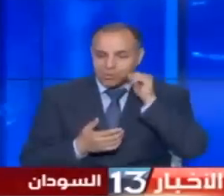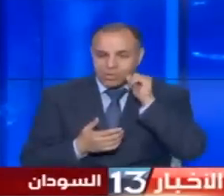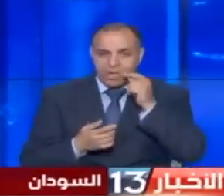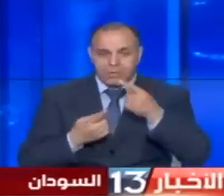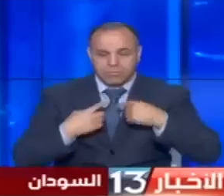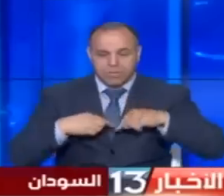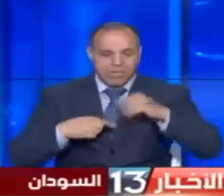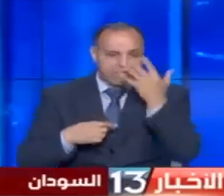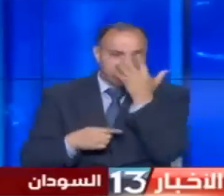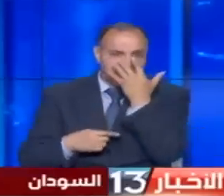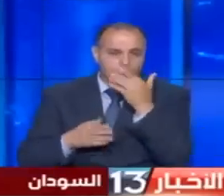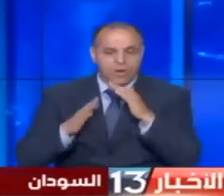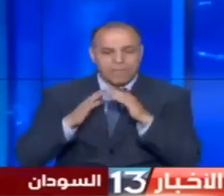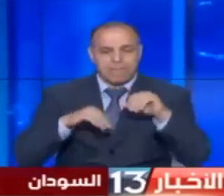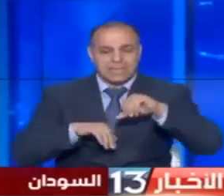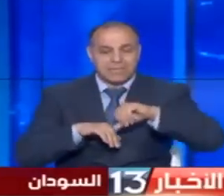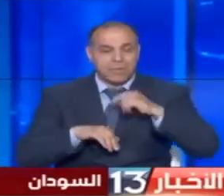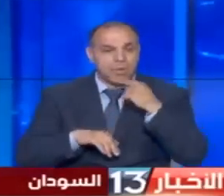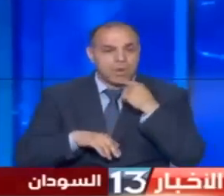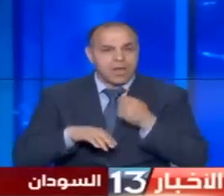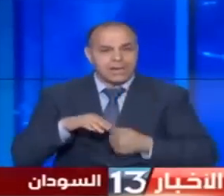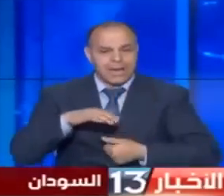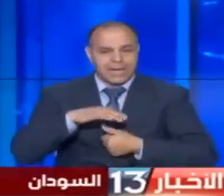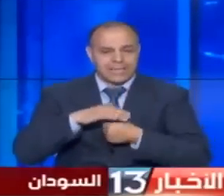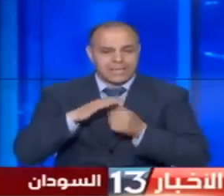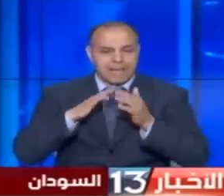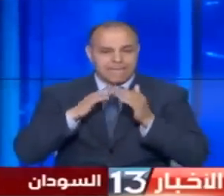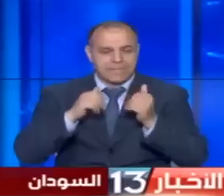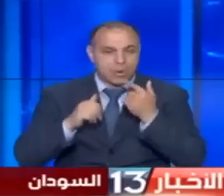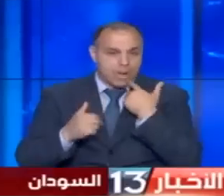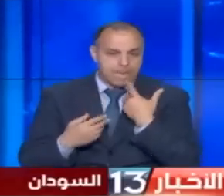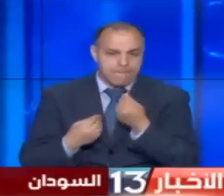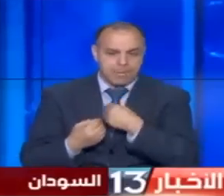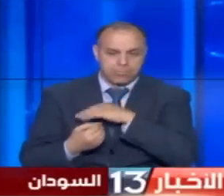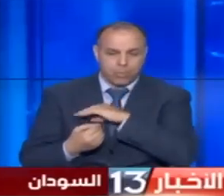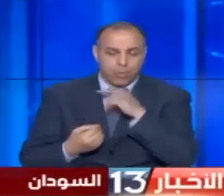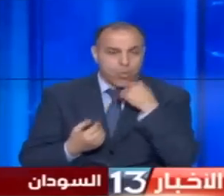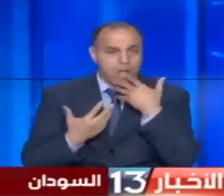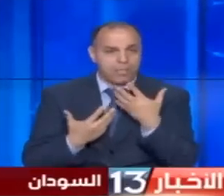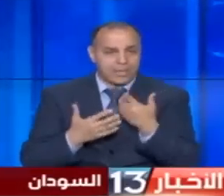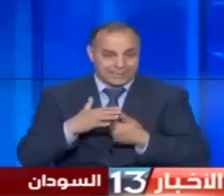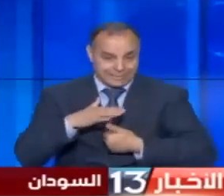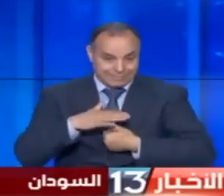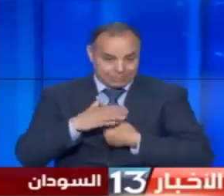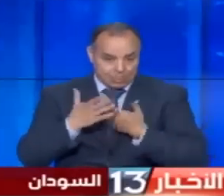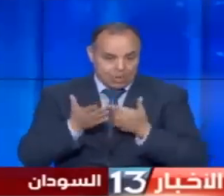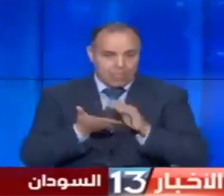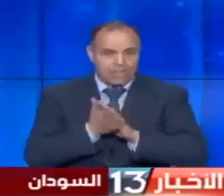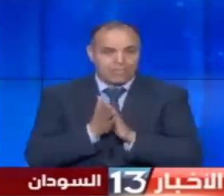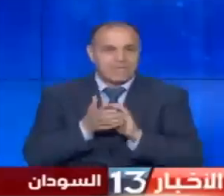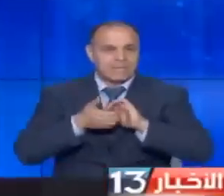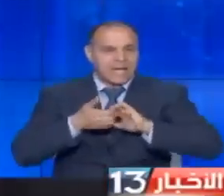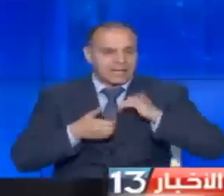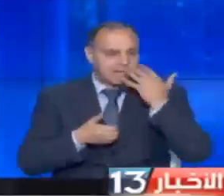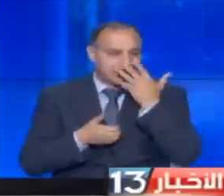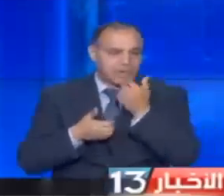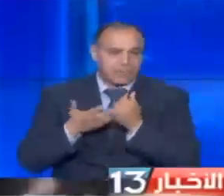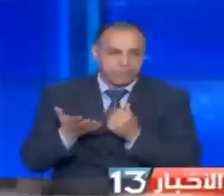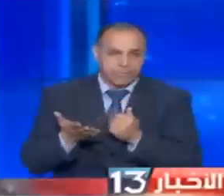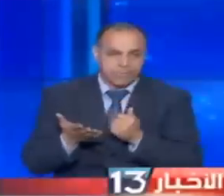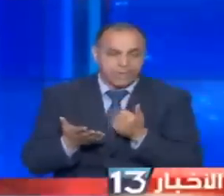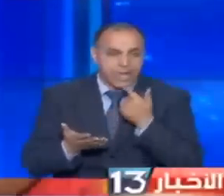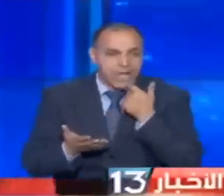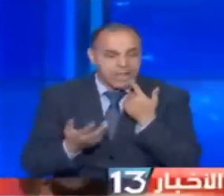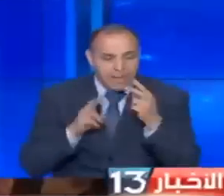افريقيه في القاهره برئاسه الرئيس المصري عبد الفتاح السيسي الذي يراس حاليا الاتحاد الافريقي بغيه